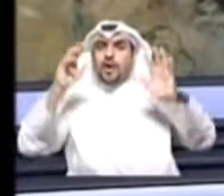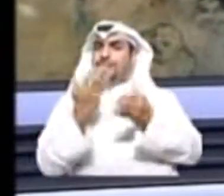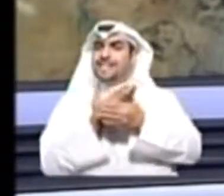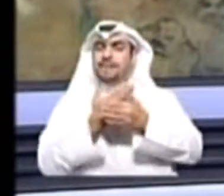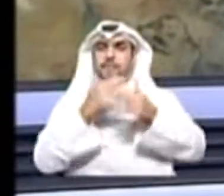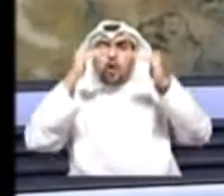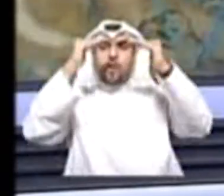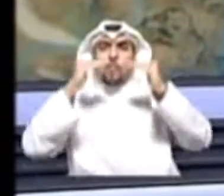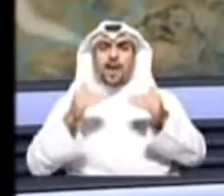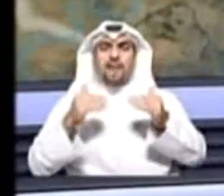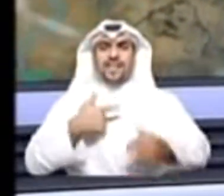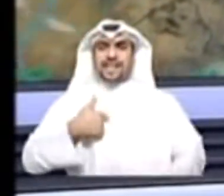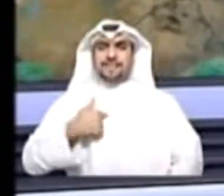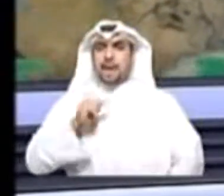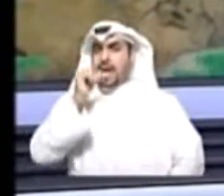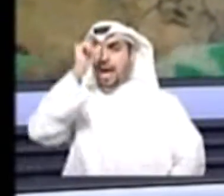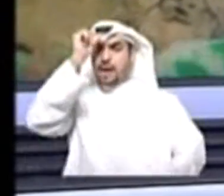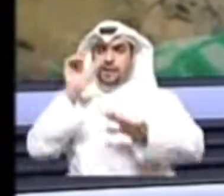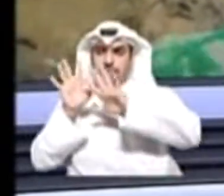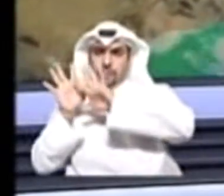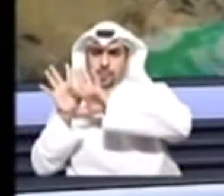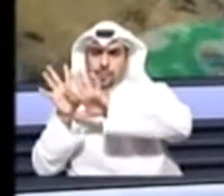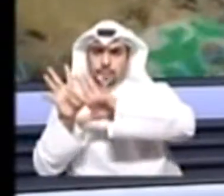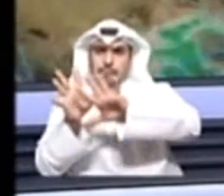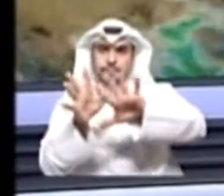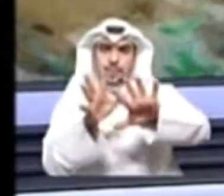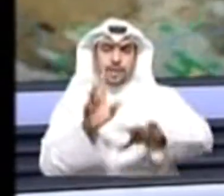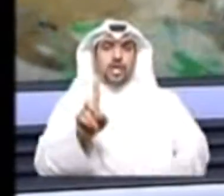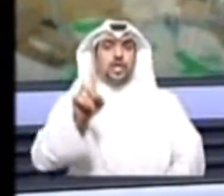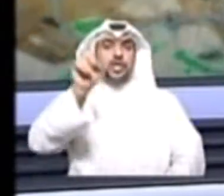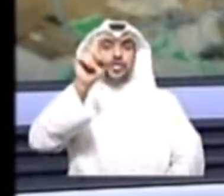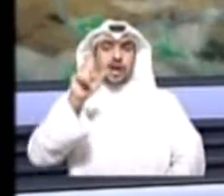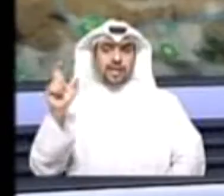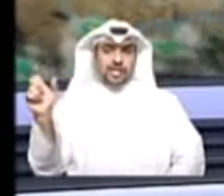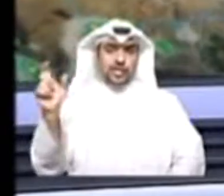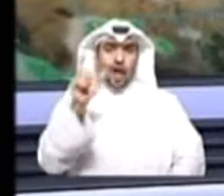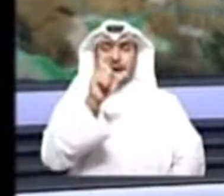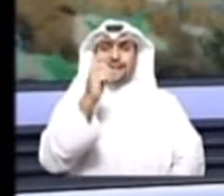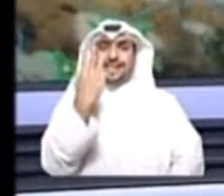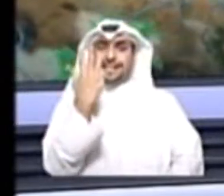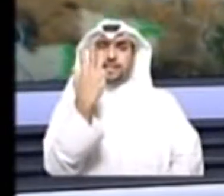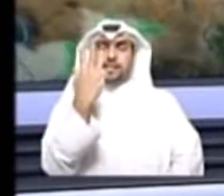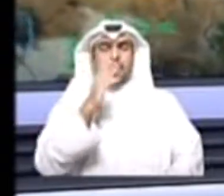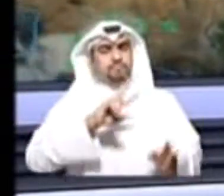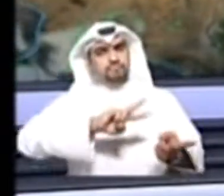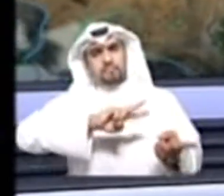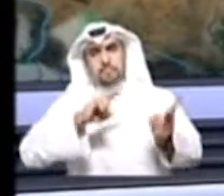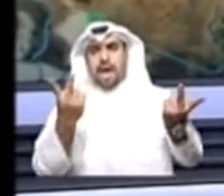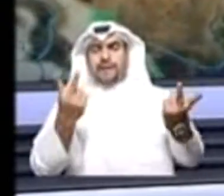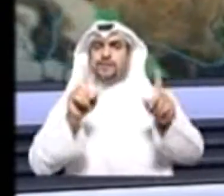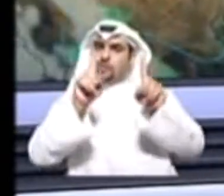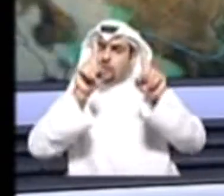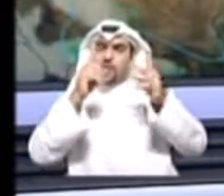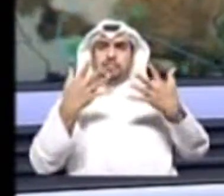هذا الشهر أو بداية شهر 9 راح يكون متجه ناحية الهند، بعدها راح يكون تحت تأثير منخفض السوداني